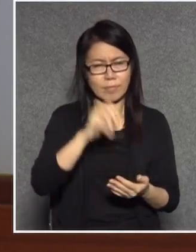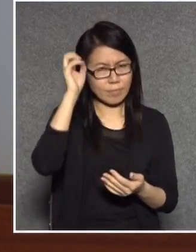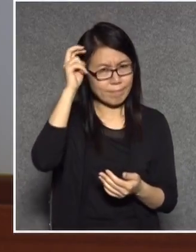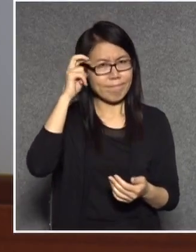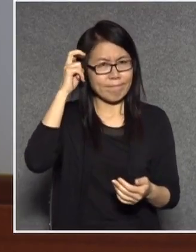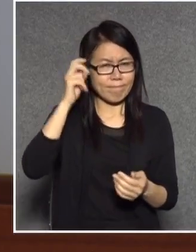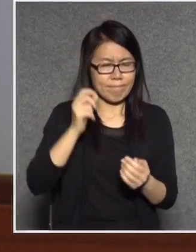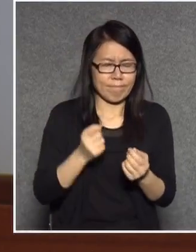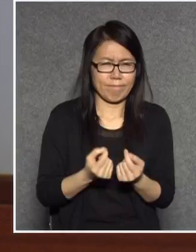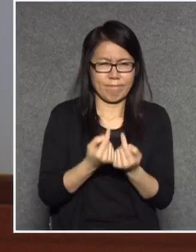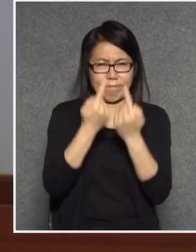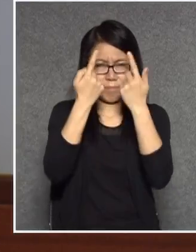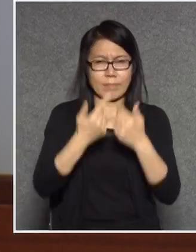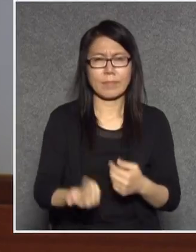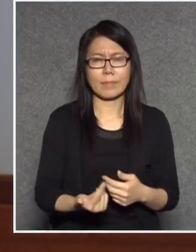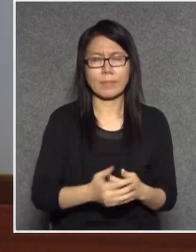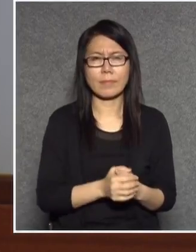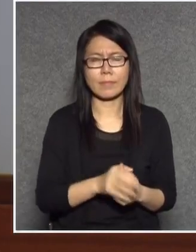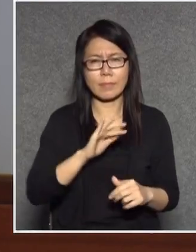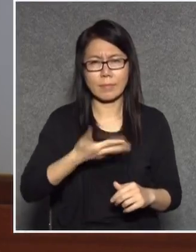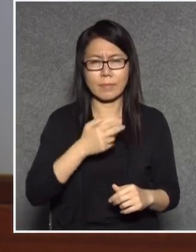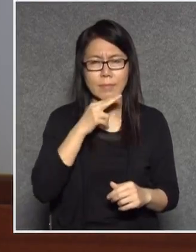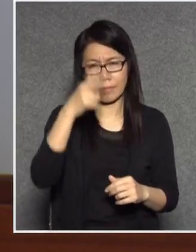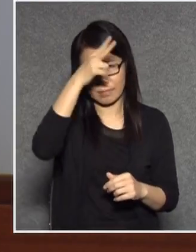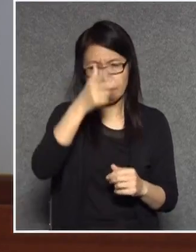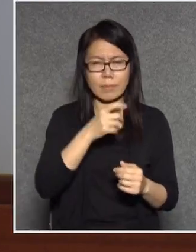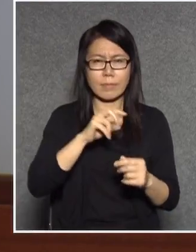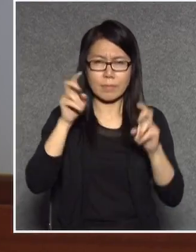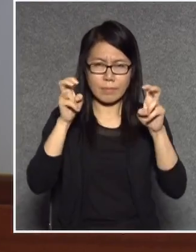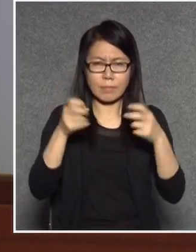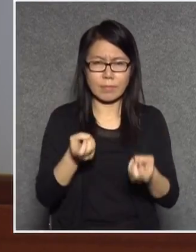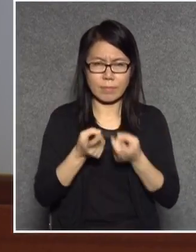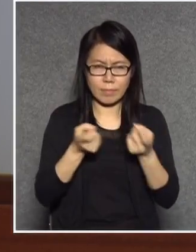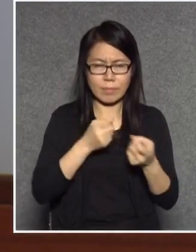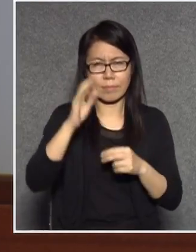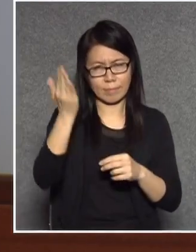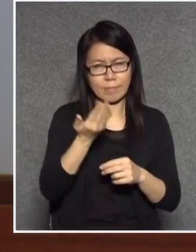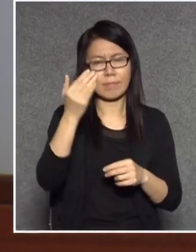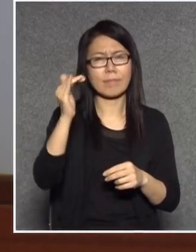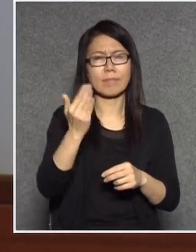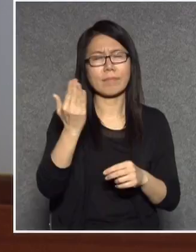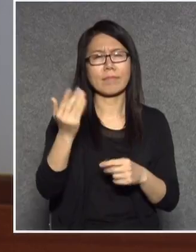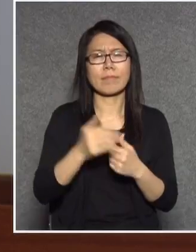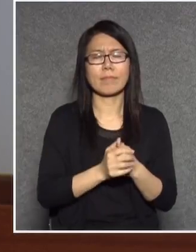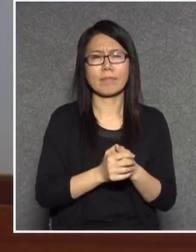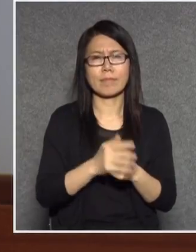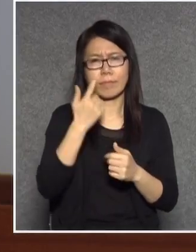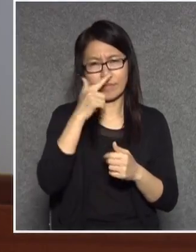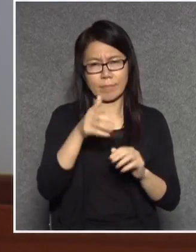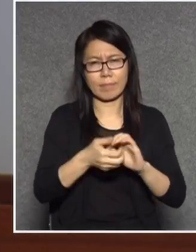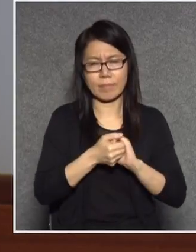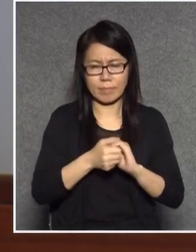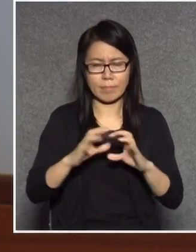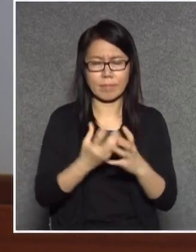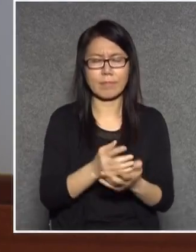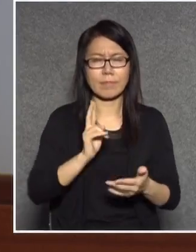起。不過如果用政治口號來吸引旅客的結果，我們相信新民主同盟相信只